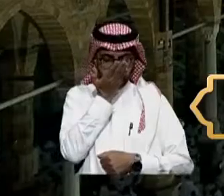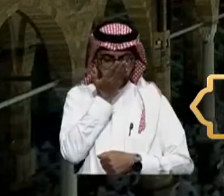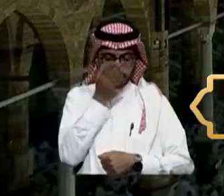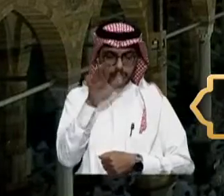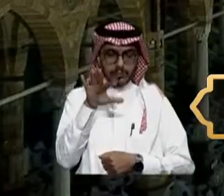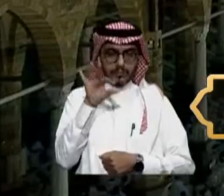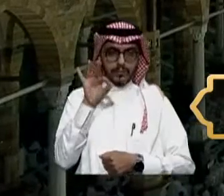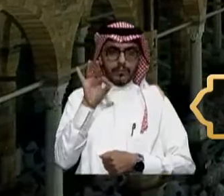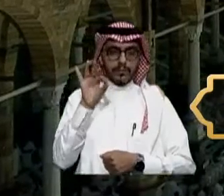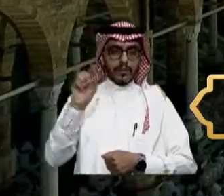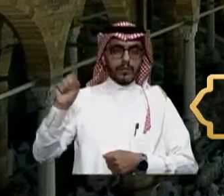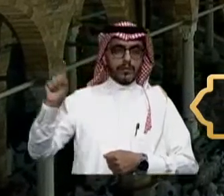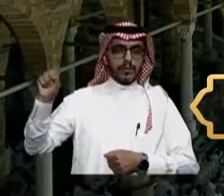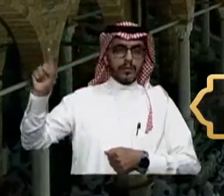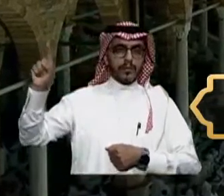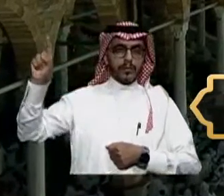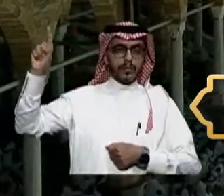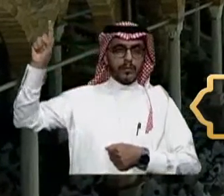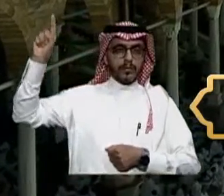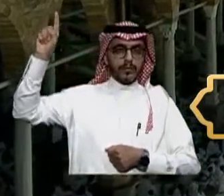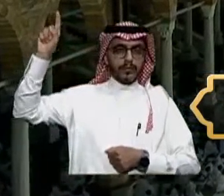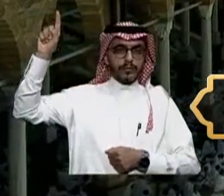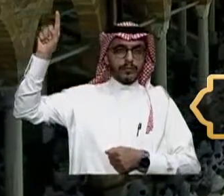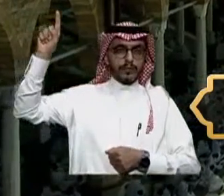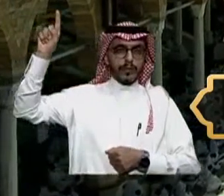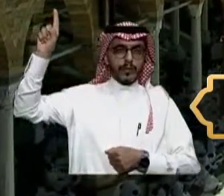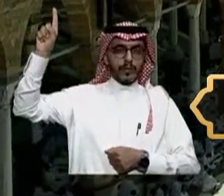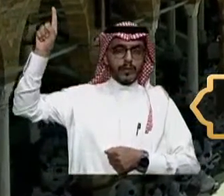اله الا الله